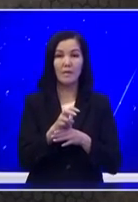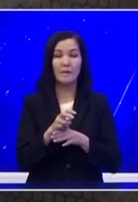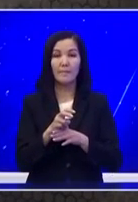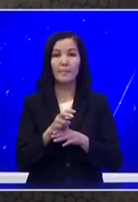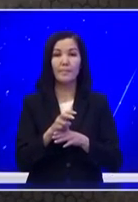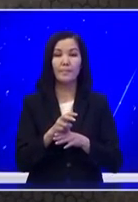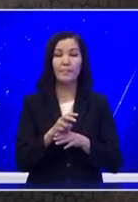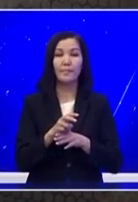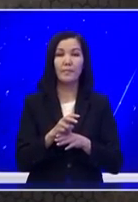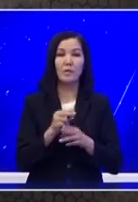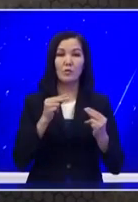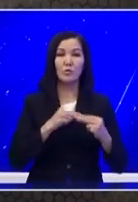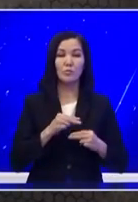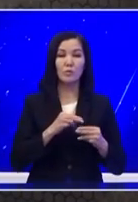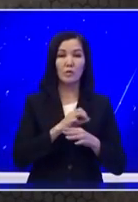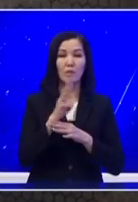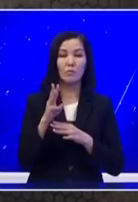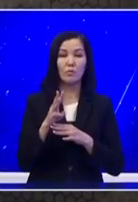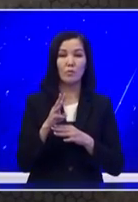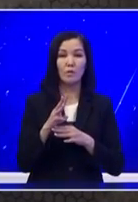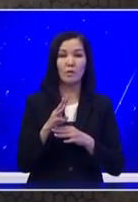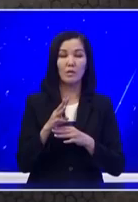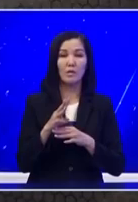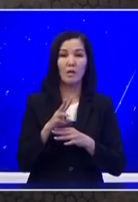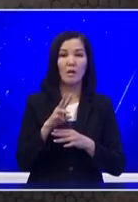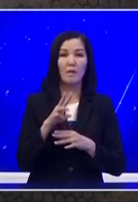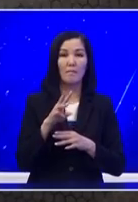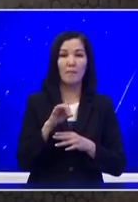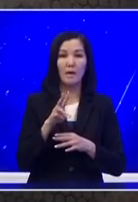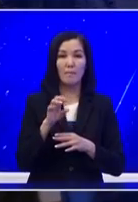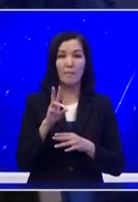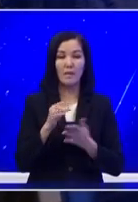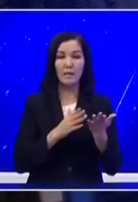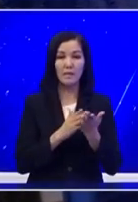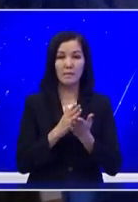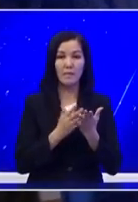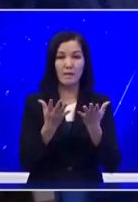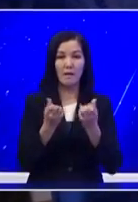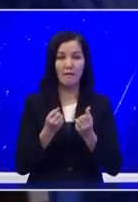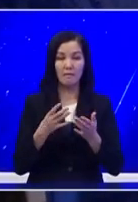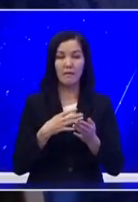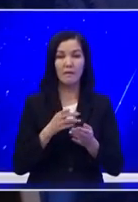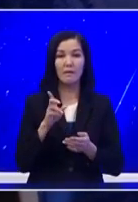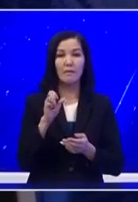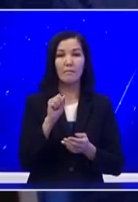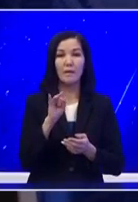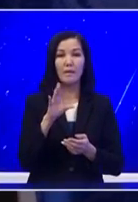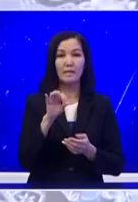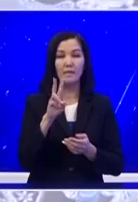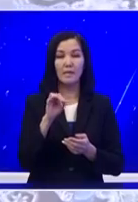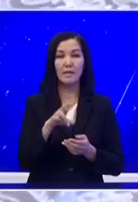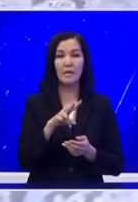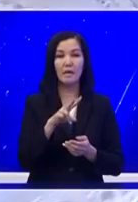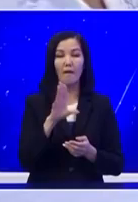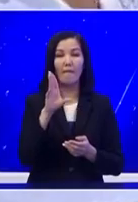өтіп, жұмыспен қамту орталығына маман лауазымына жұмысқа кірдім. Ал Байсерке ауылының тұрғыны Виктория Швец